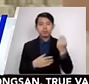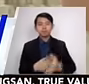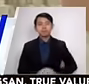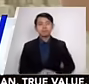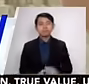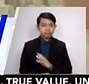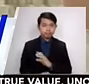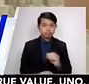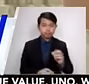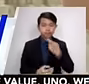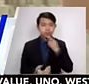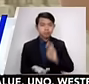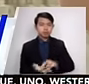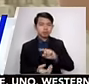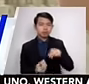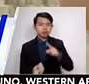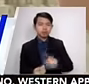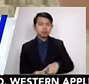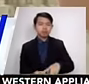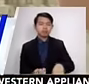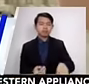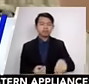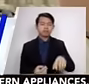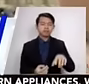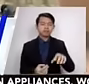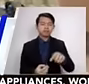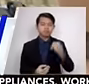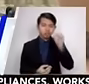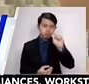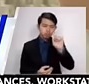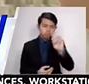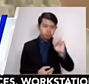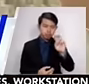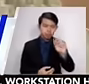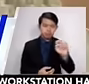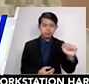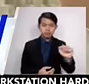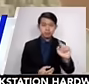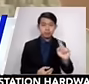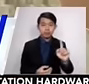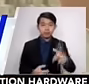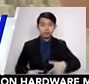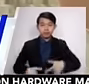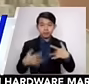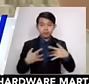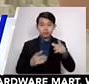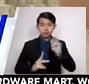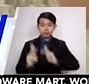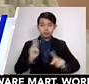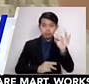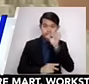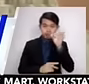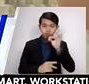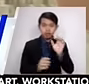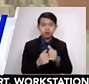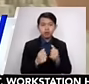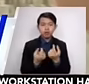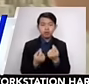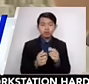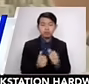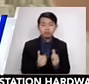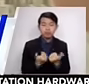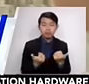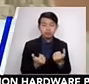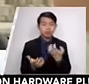the State of the Nation in the sense that uh what are the lives of our people How are they doing kung the economy How is it